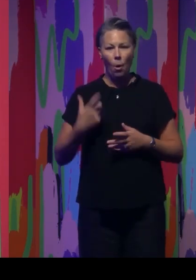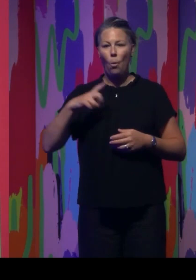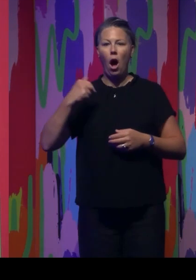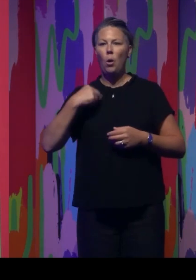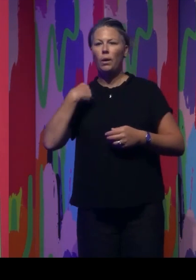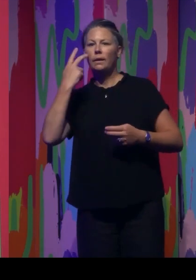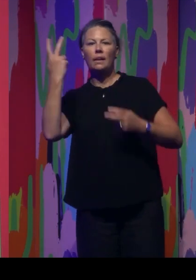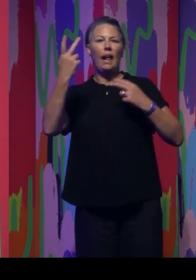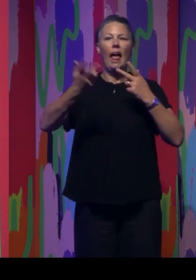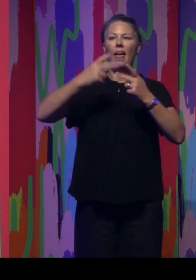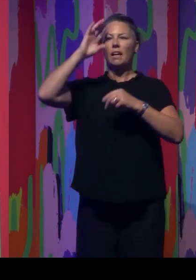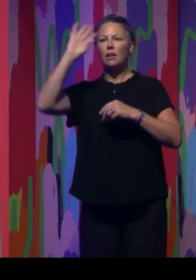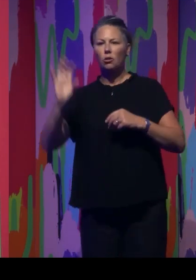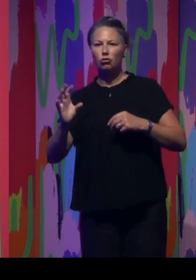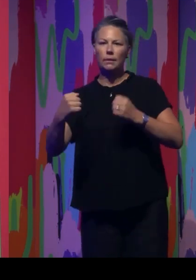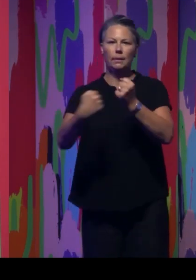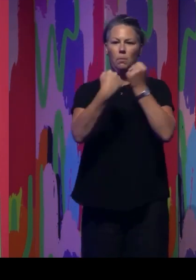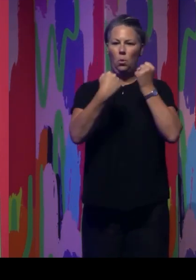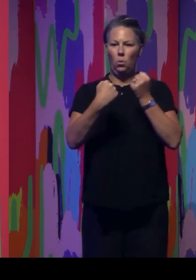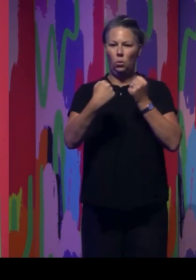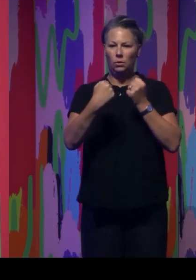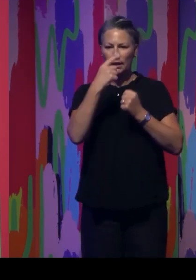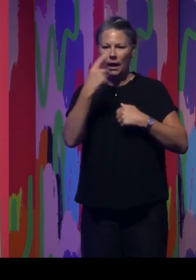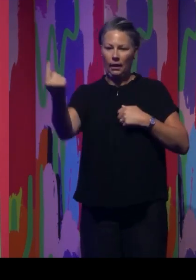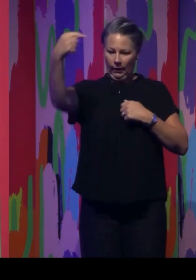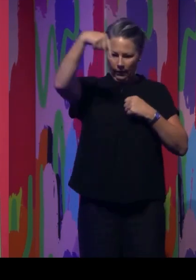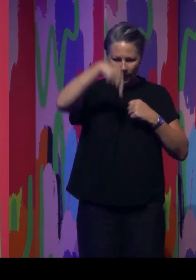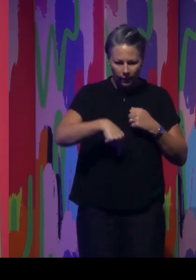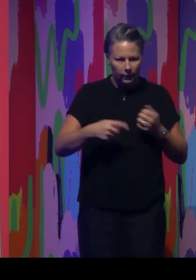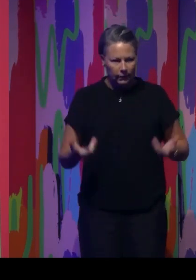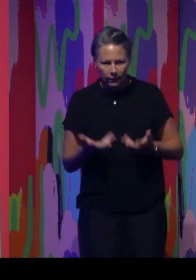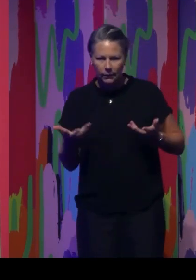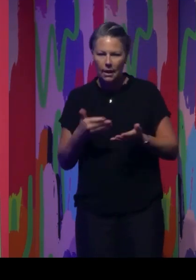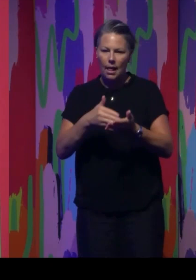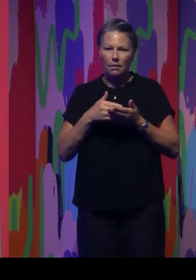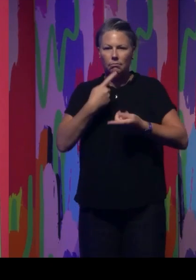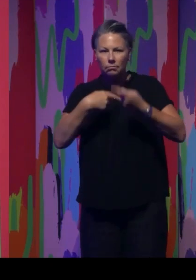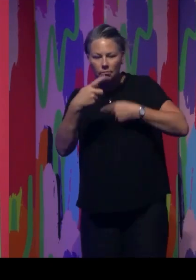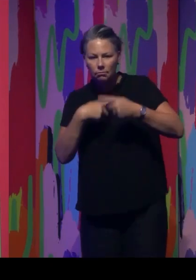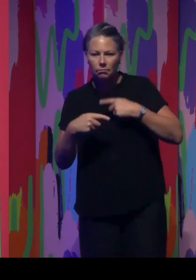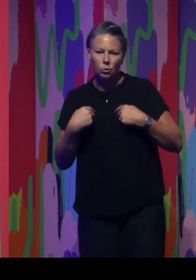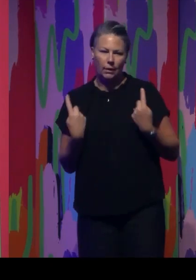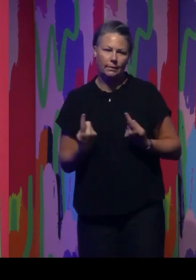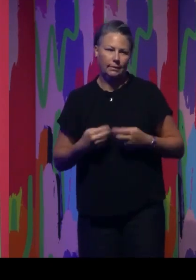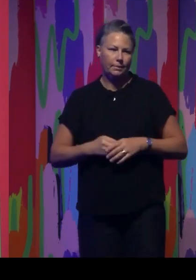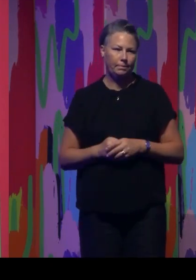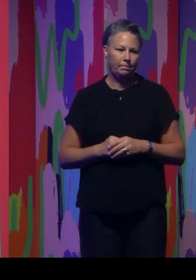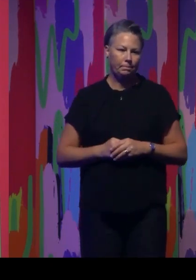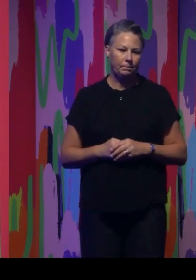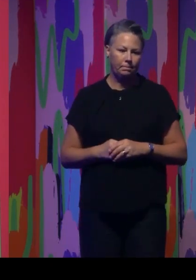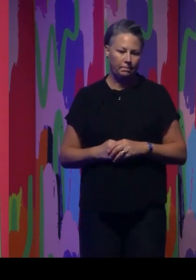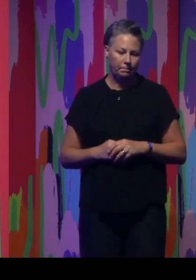support which intervene and help us away. কিন্তু সেখানেও আমাদেরকে বলা হয় যে